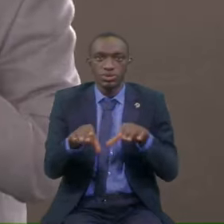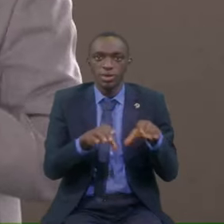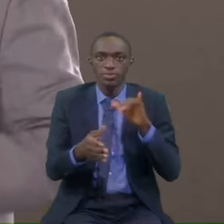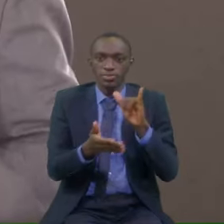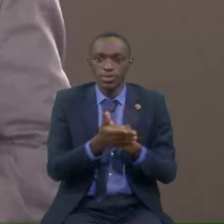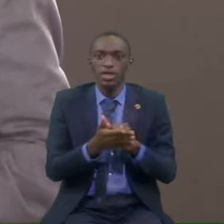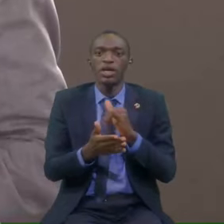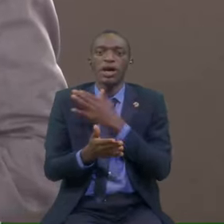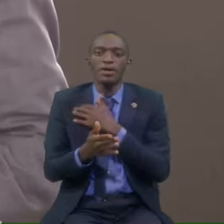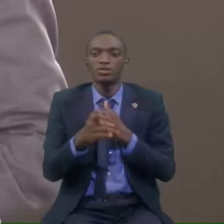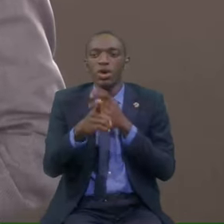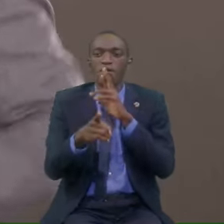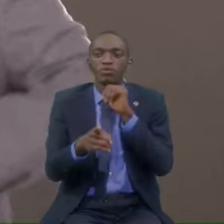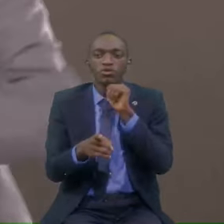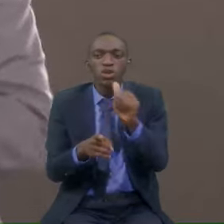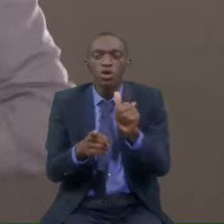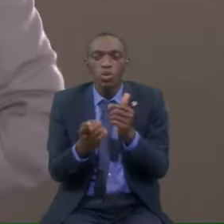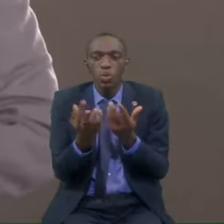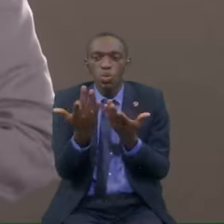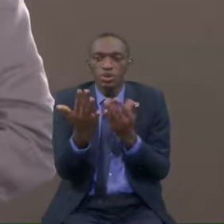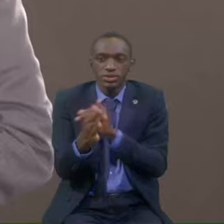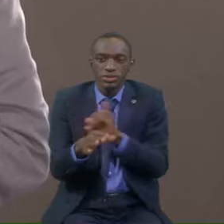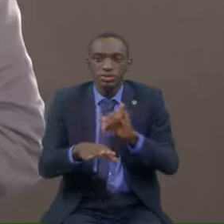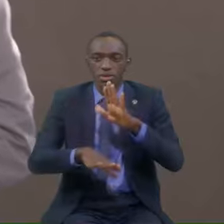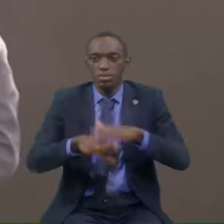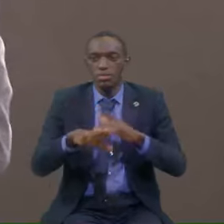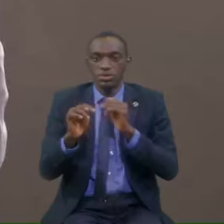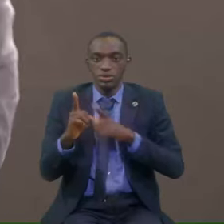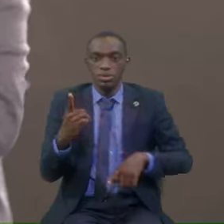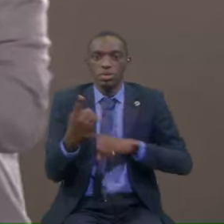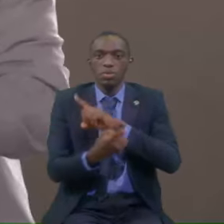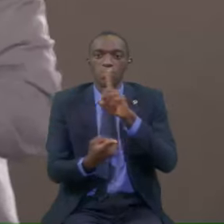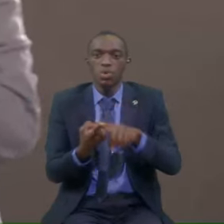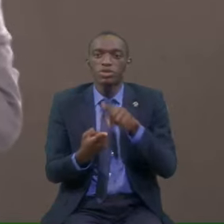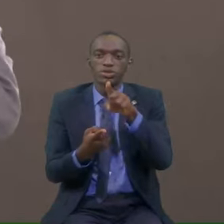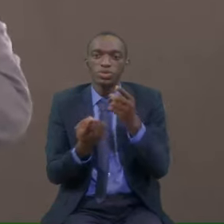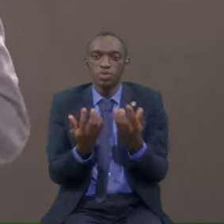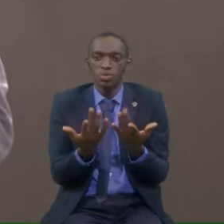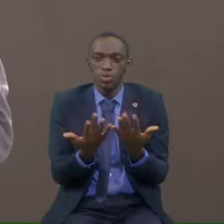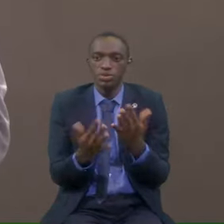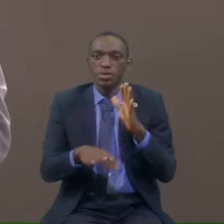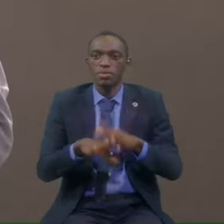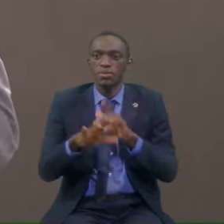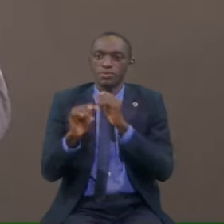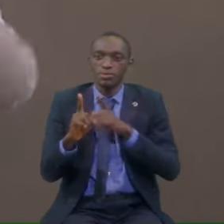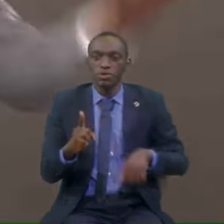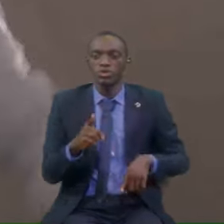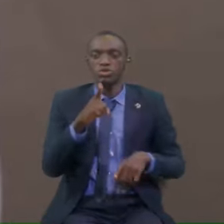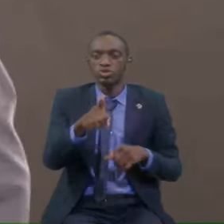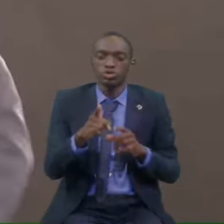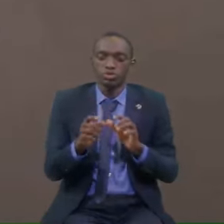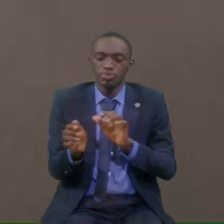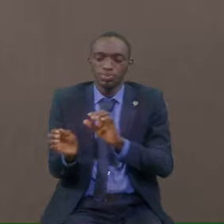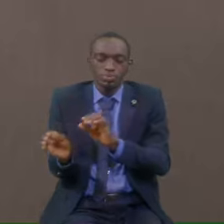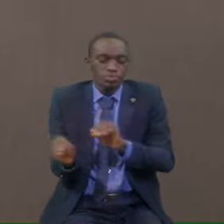Tel commandement, tu ne te confies pas au Seigneur. Quand tu te confies au Seigneur, tu mets tout